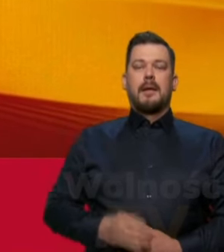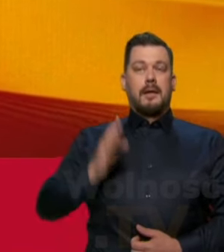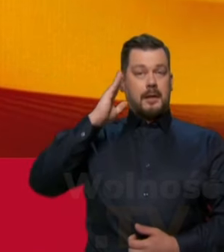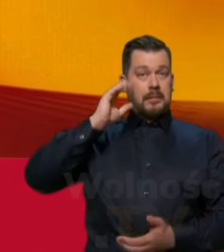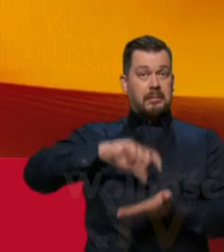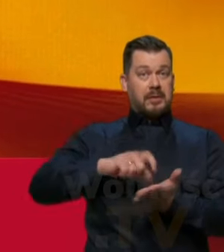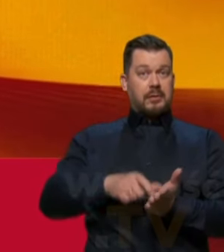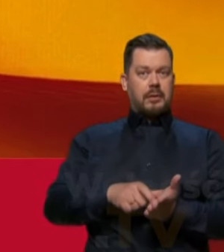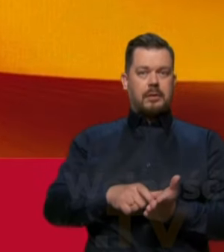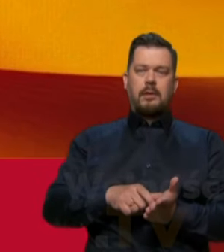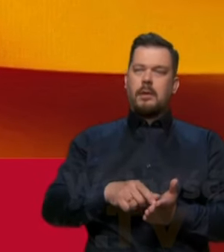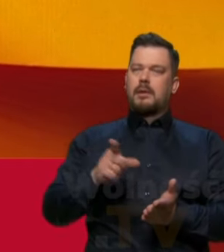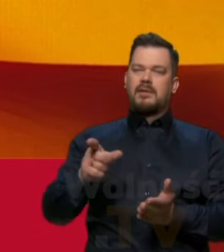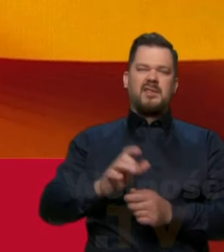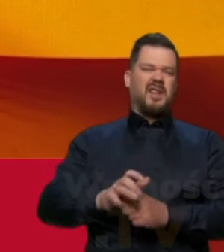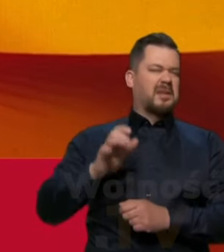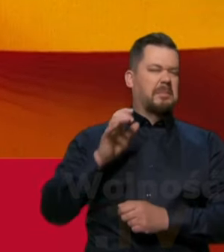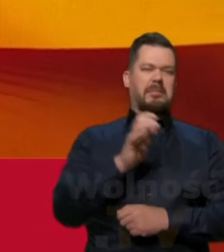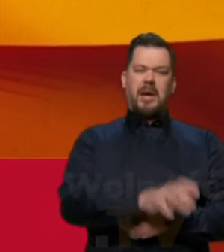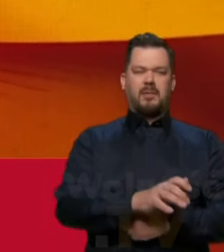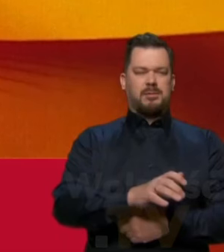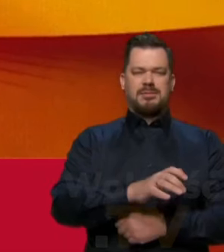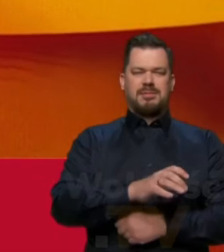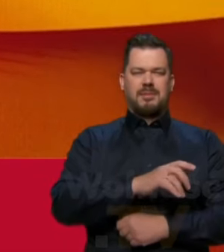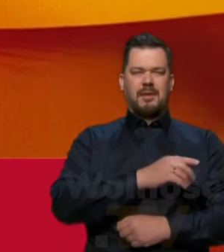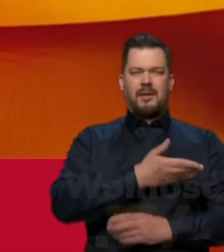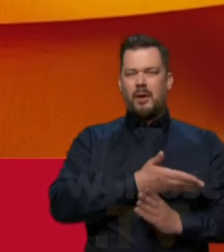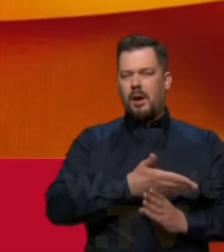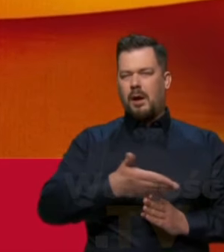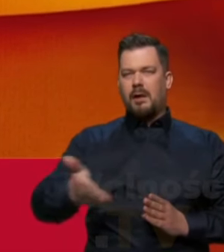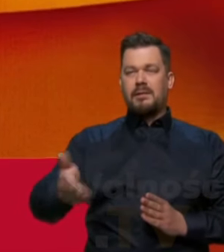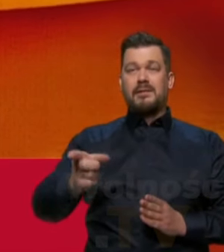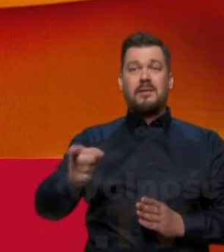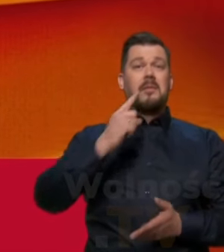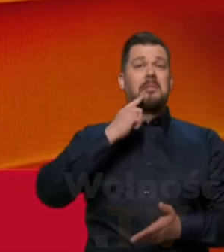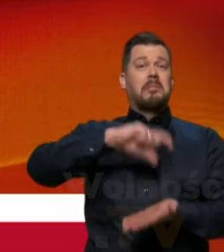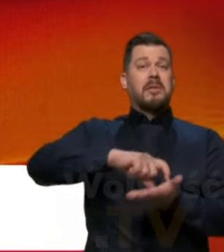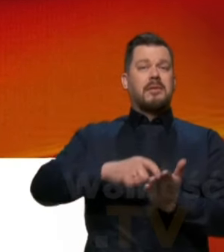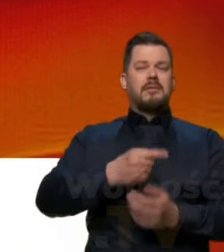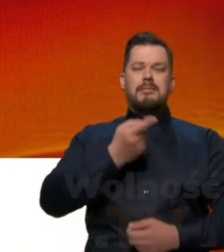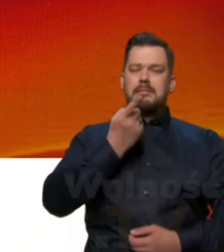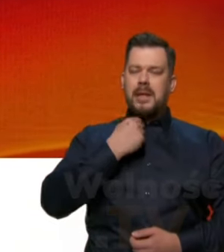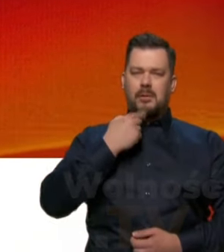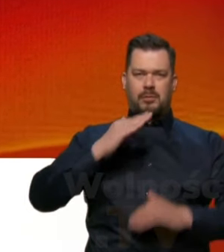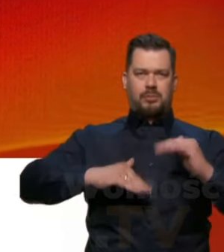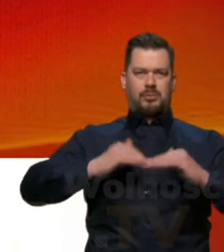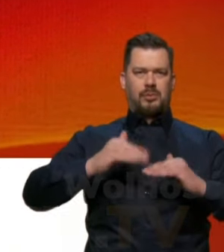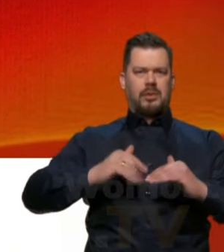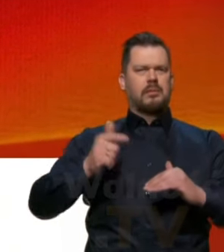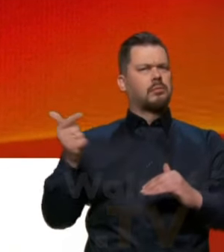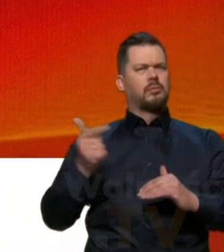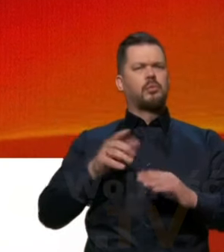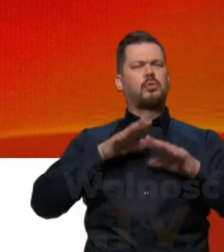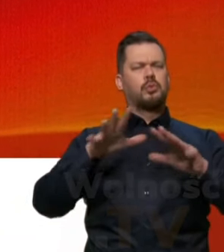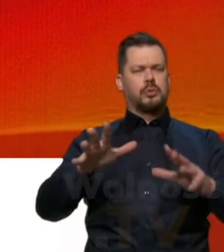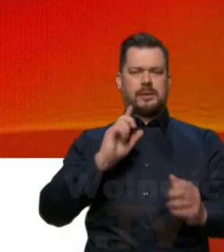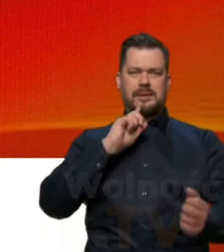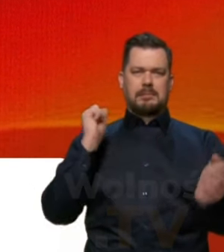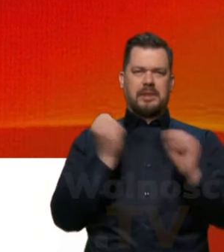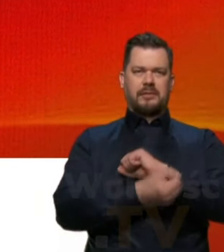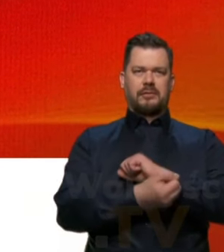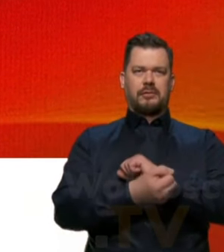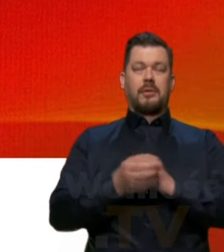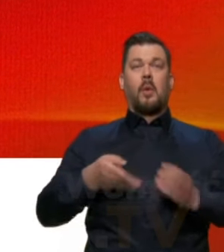Mieszkalnictwo jest jedną z najbardziej zaniedbanych sfer w Warszawie i faktycznie mieszkań buduje się za mało i trzeba wiele w tej sprawie zrobić.